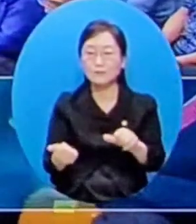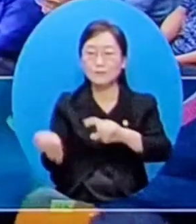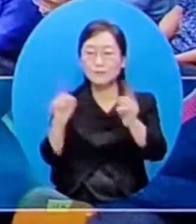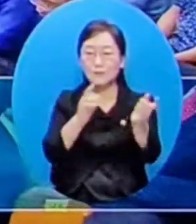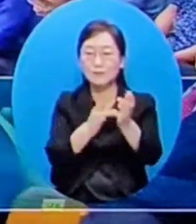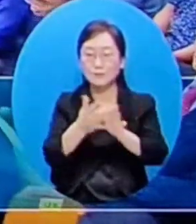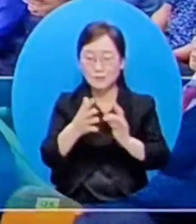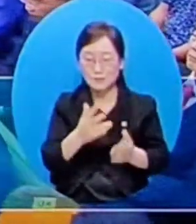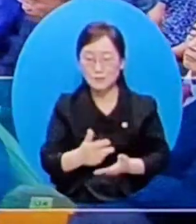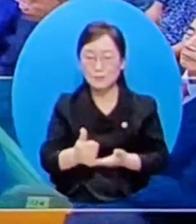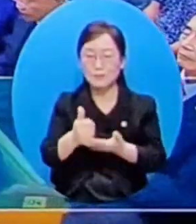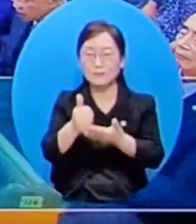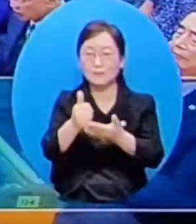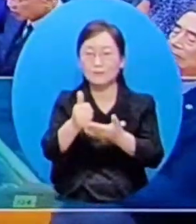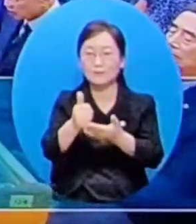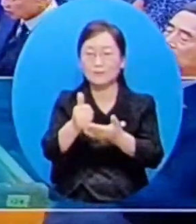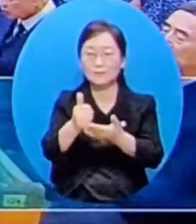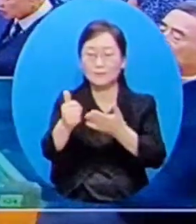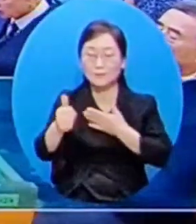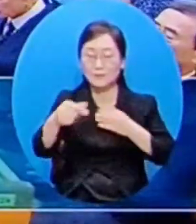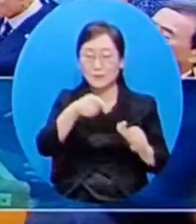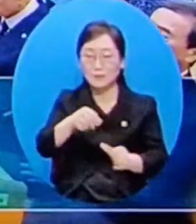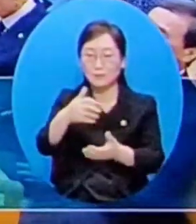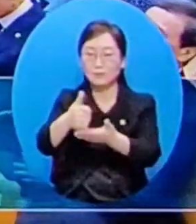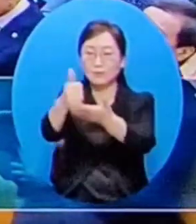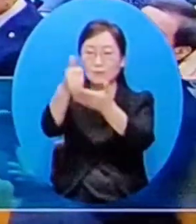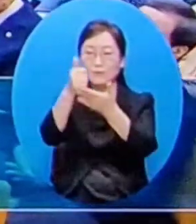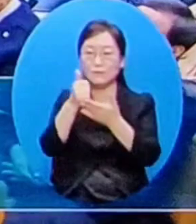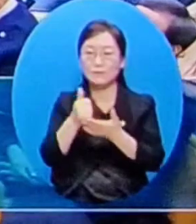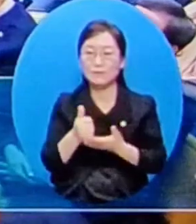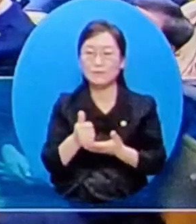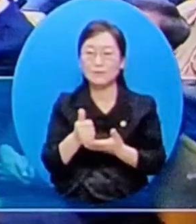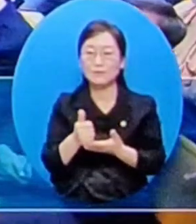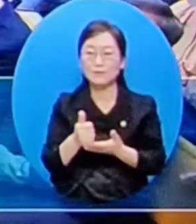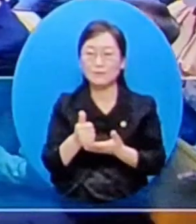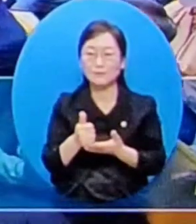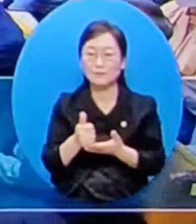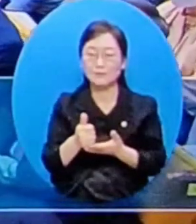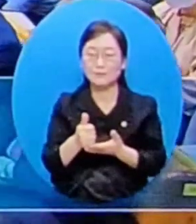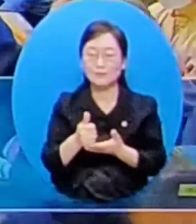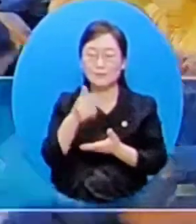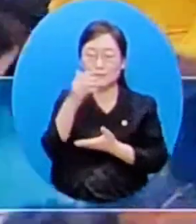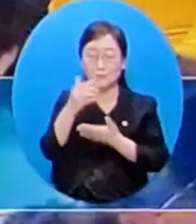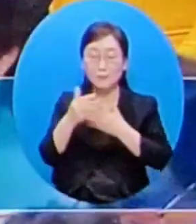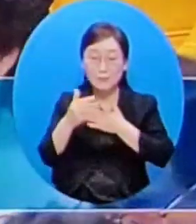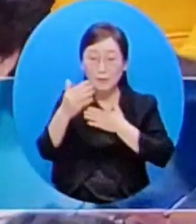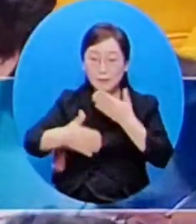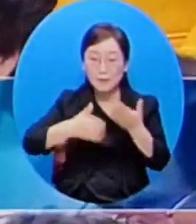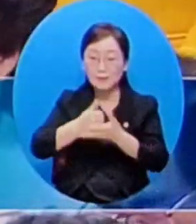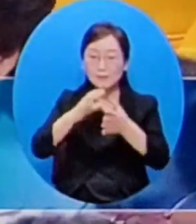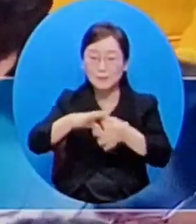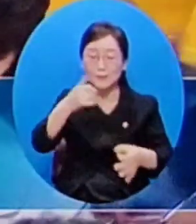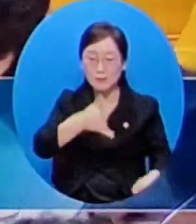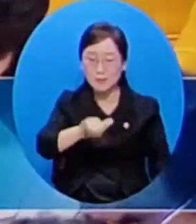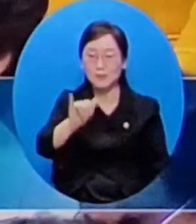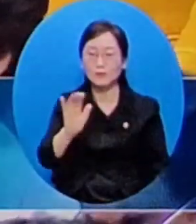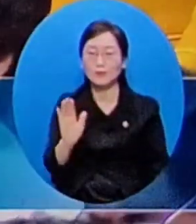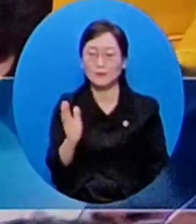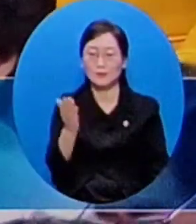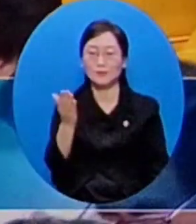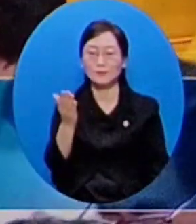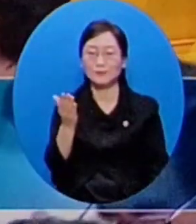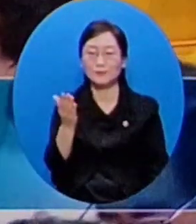부활하신 예수님을 제 구주로 모셔드립니다. 저는 하나님의 자녀가 되었습니다.